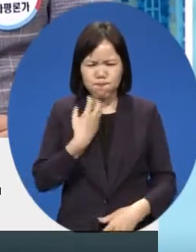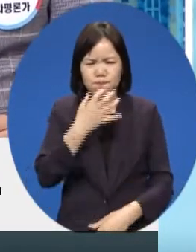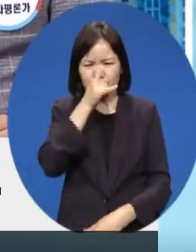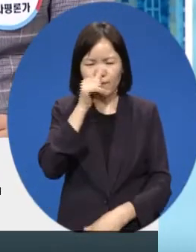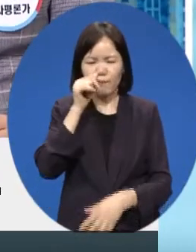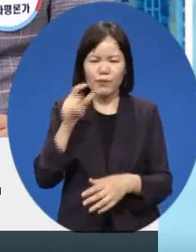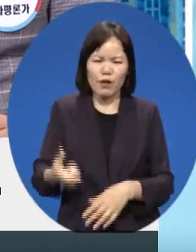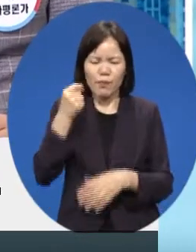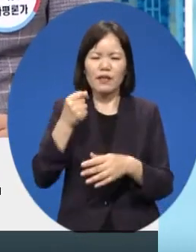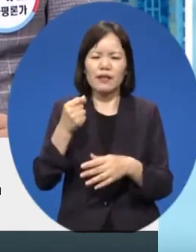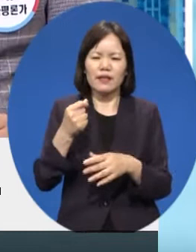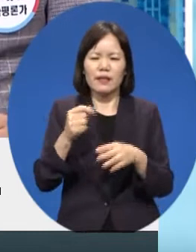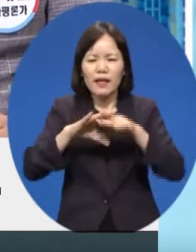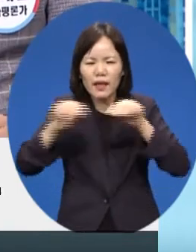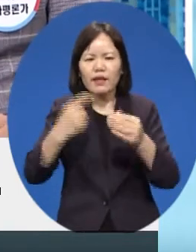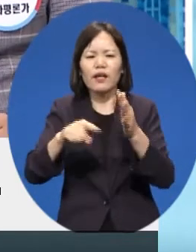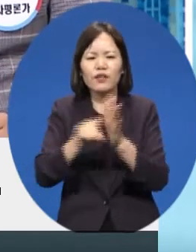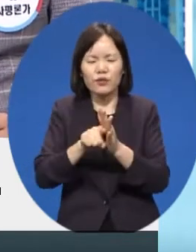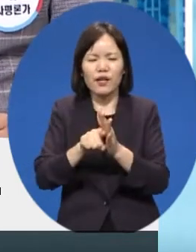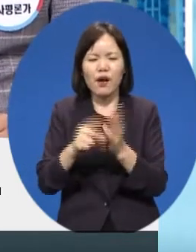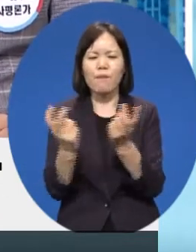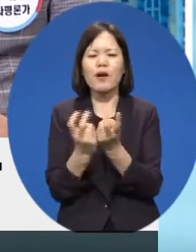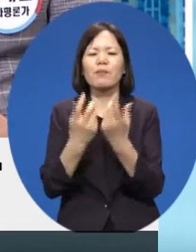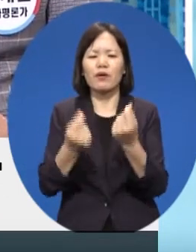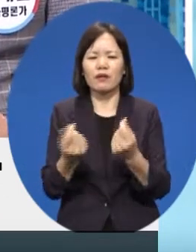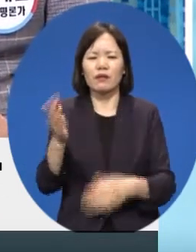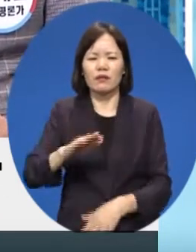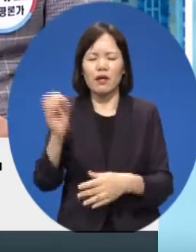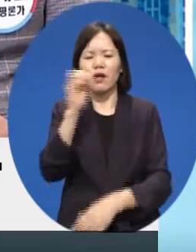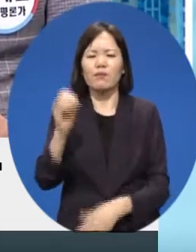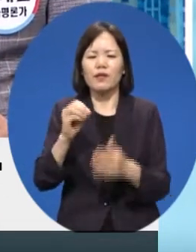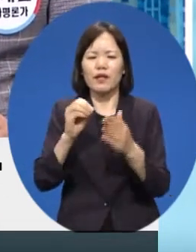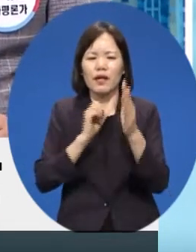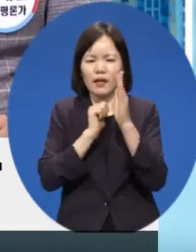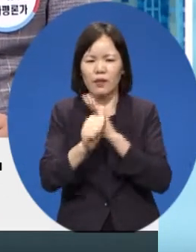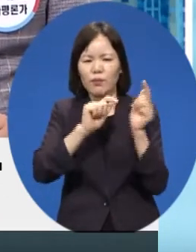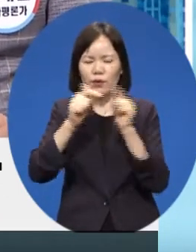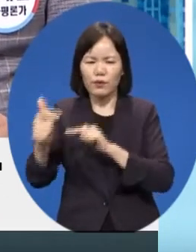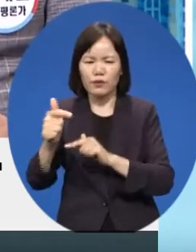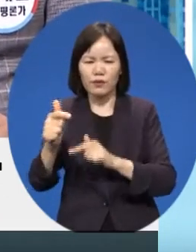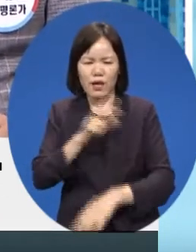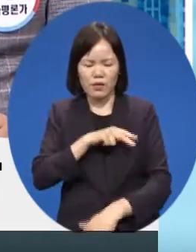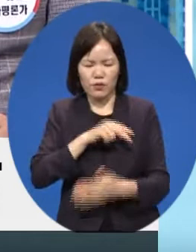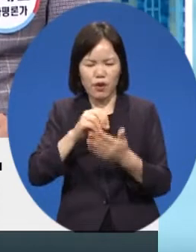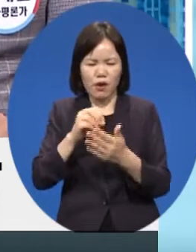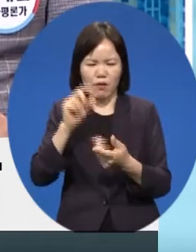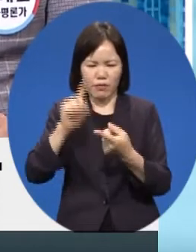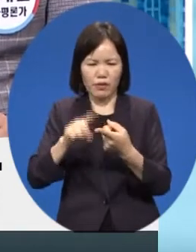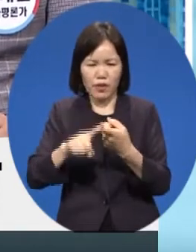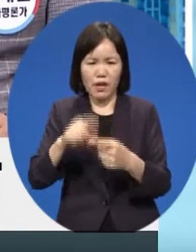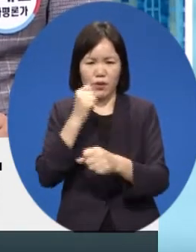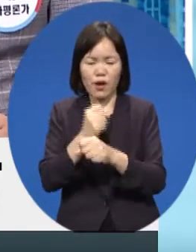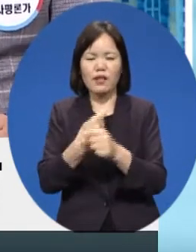지나니 위해서 강수를 썼다고 보여지는데 하지만 비례대표 의원인 윤미향 원이나 양이 원 0 원 의원 지도 유지할 수 있게끔 출당 조치를